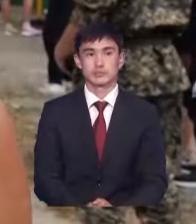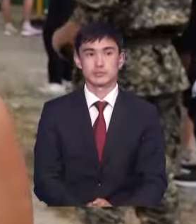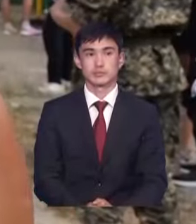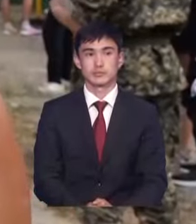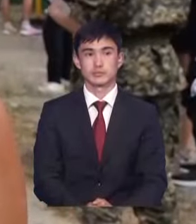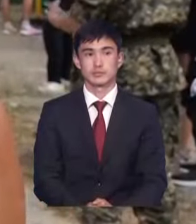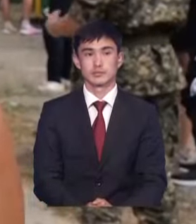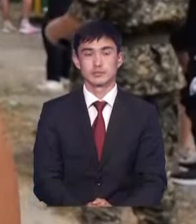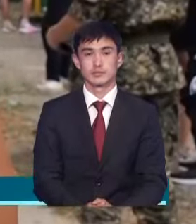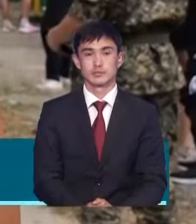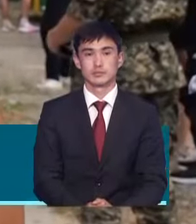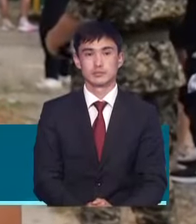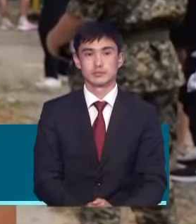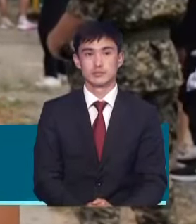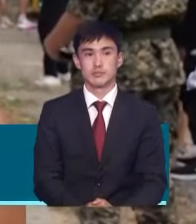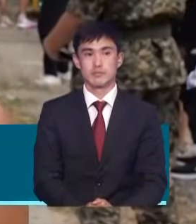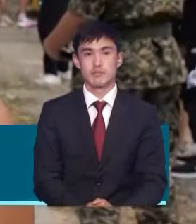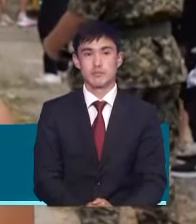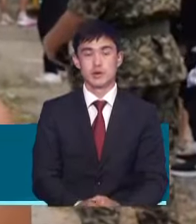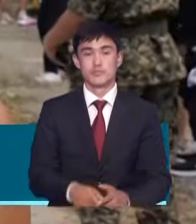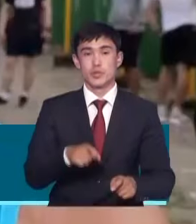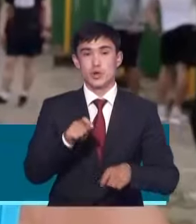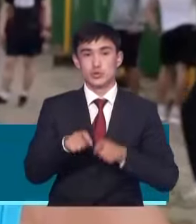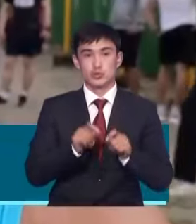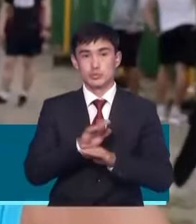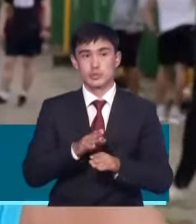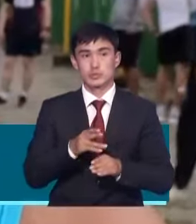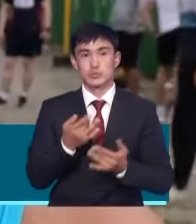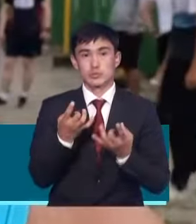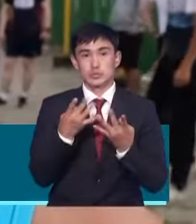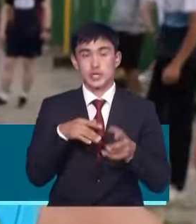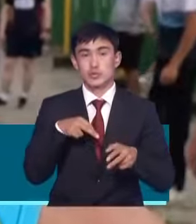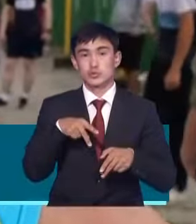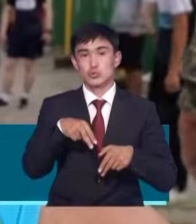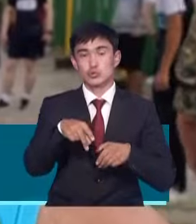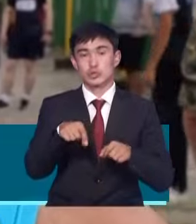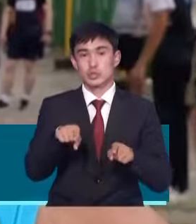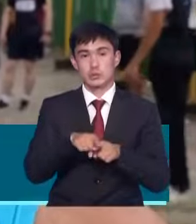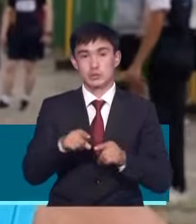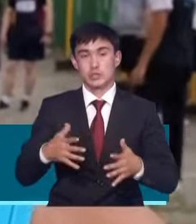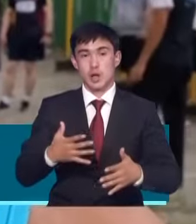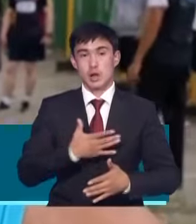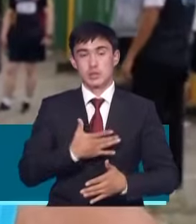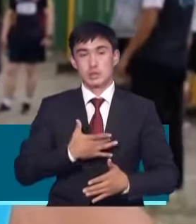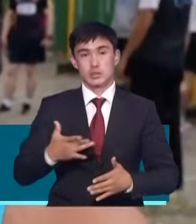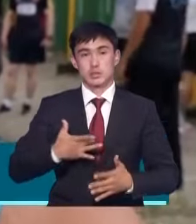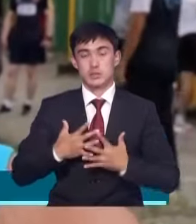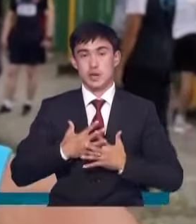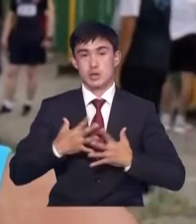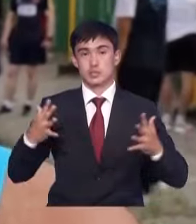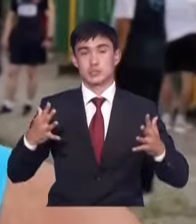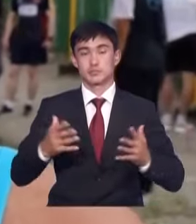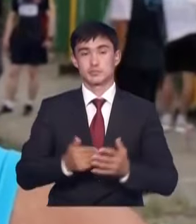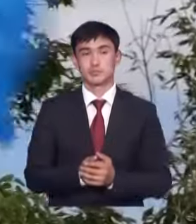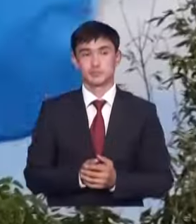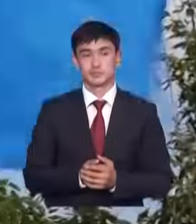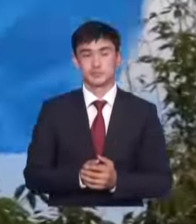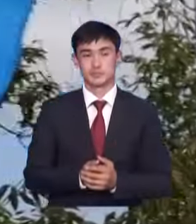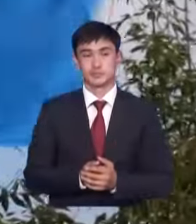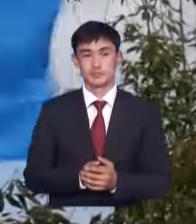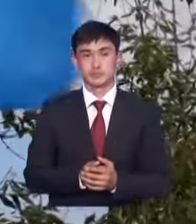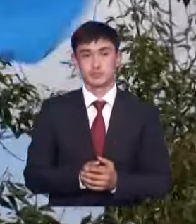Жүгіру емес, просто жүріп өткеніңіз қандай мәртебе. Адамның мына тынысы ашылып, мына өкпеміздің ашқанға бір